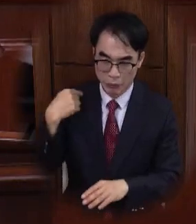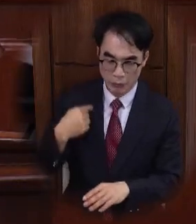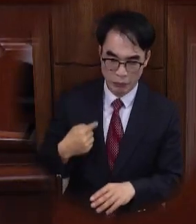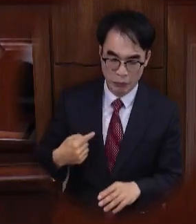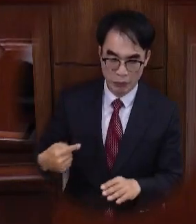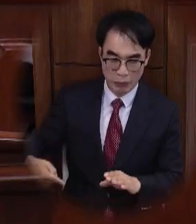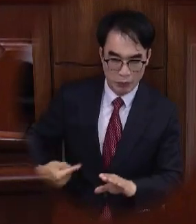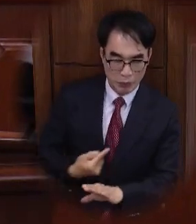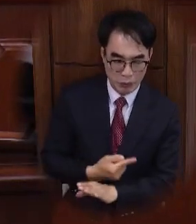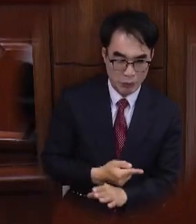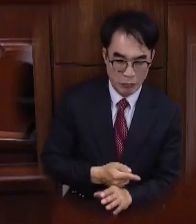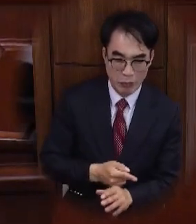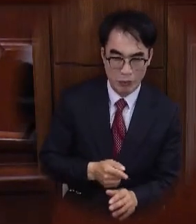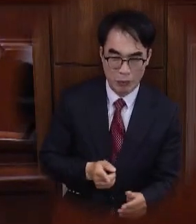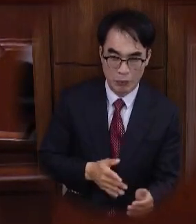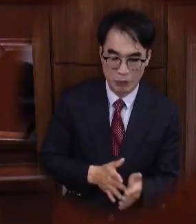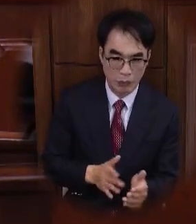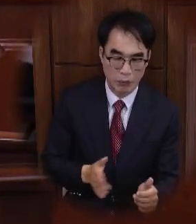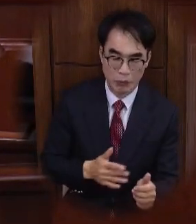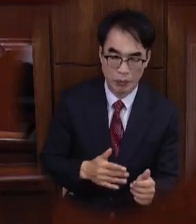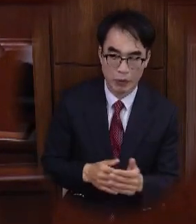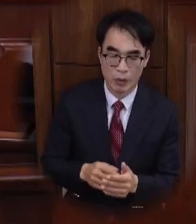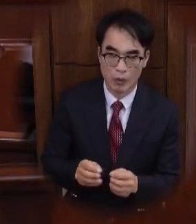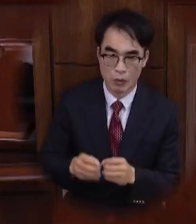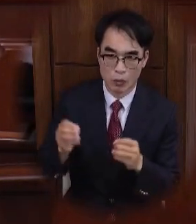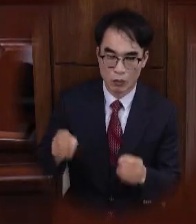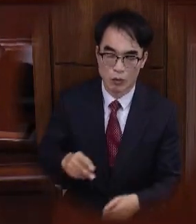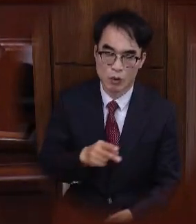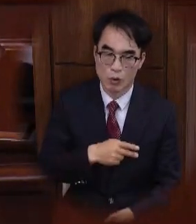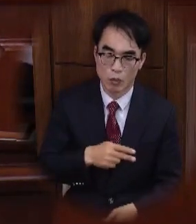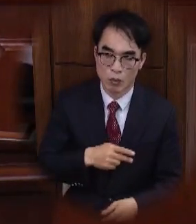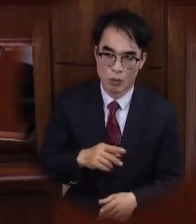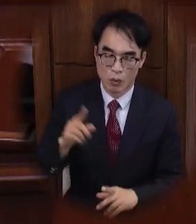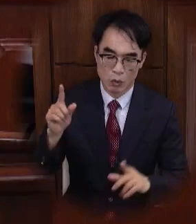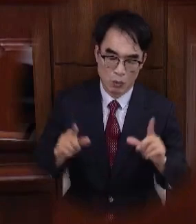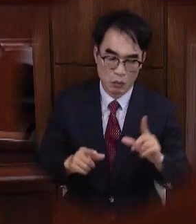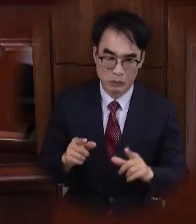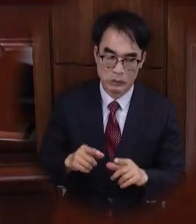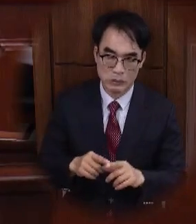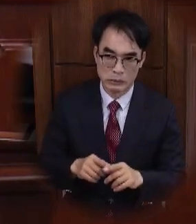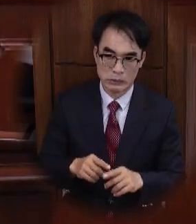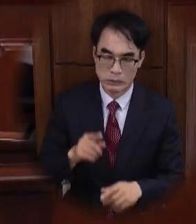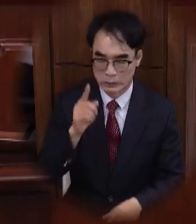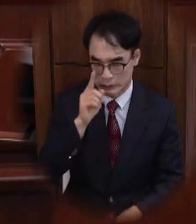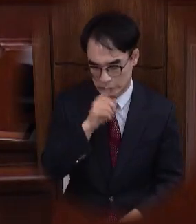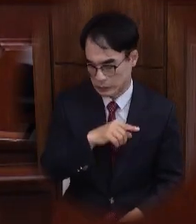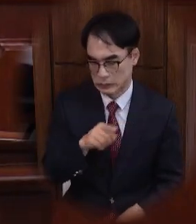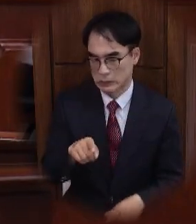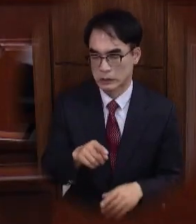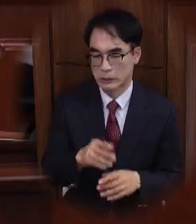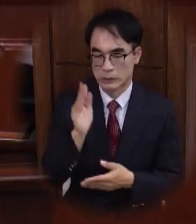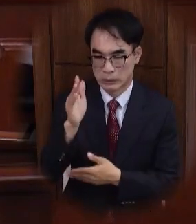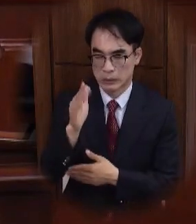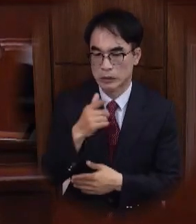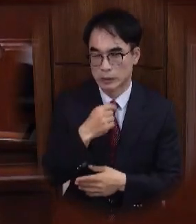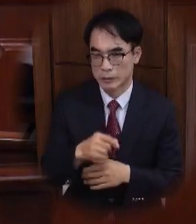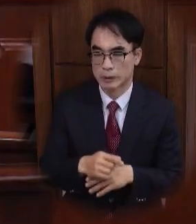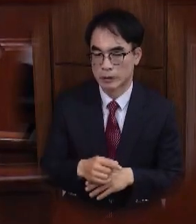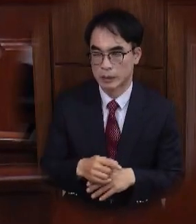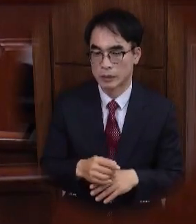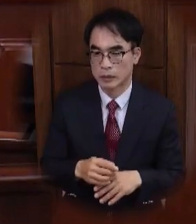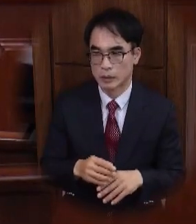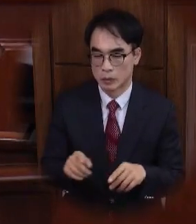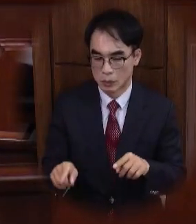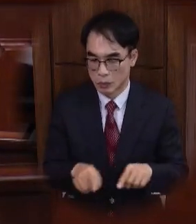어떻게든 벗어나고자 노력하는 동료 의원의 형태를 지적하고자입니다 지난 자유반 언급했던 상대방의 동의 없는